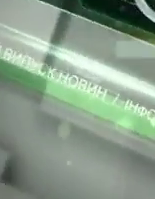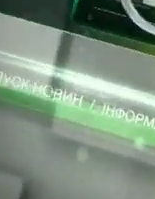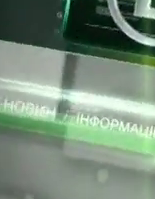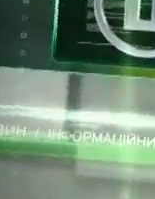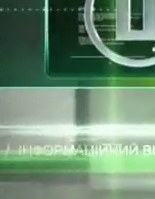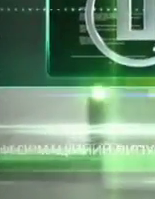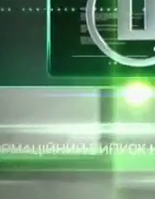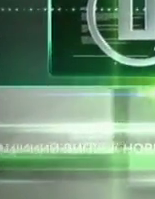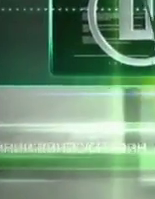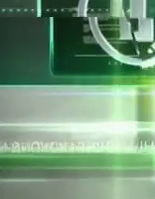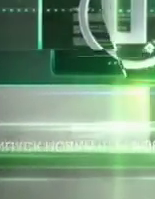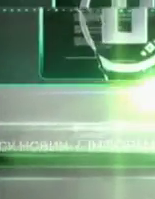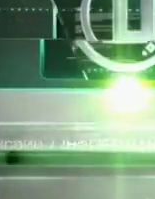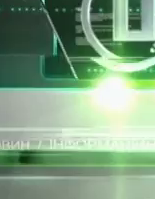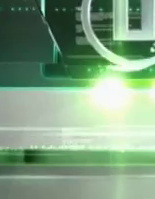Музика